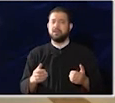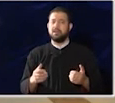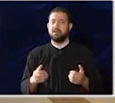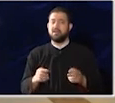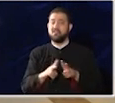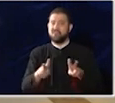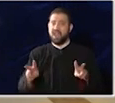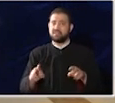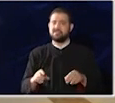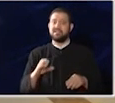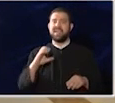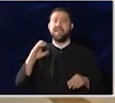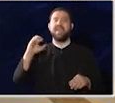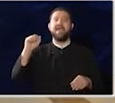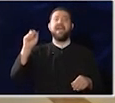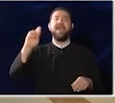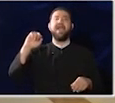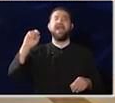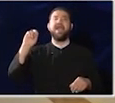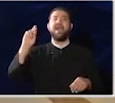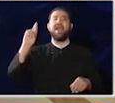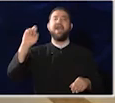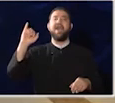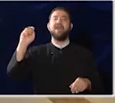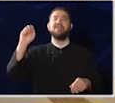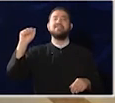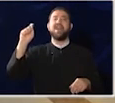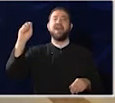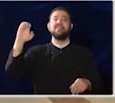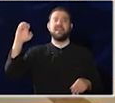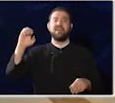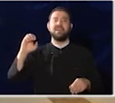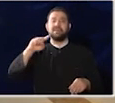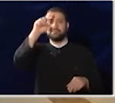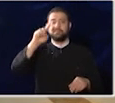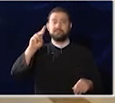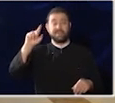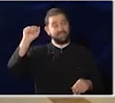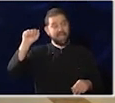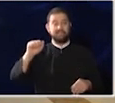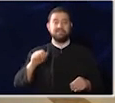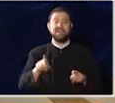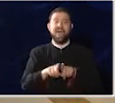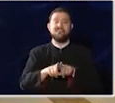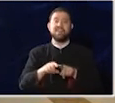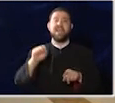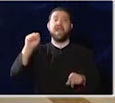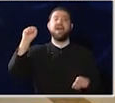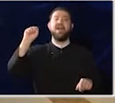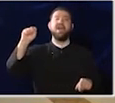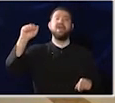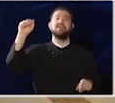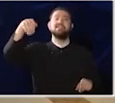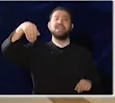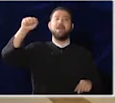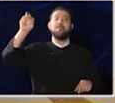niște semeni de caritate? Samarineanul milostiv. Sigur că da. Ar trebui